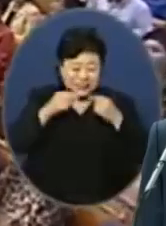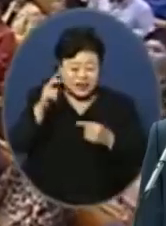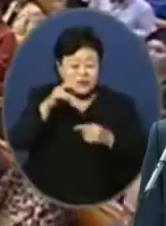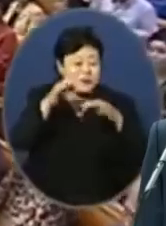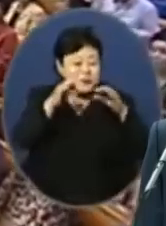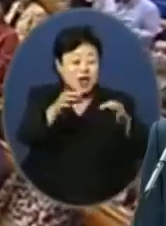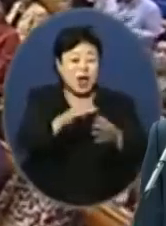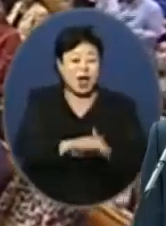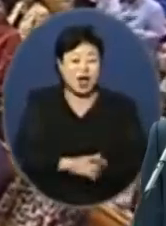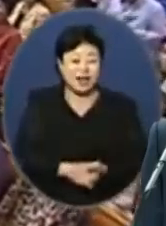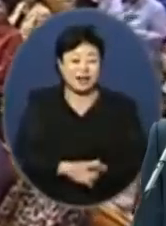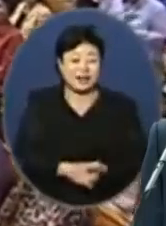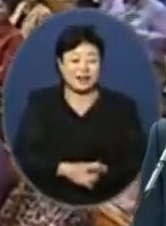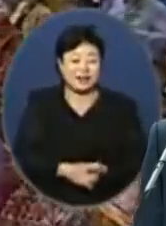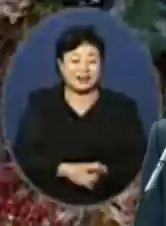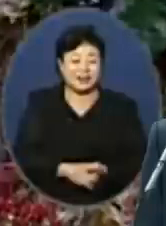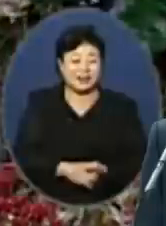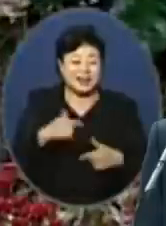부르며